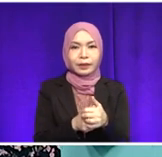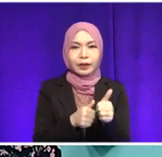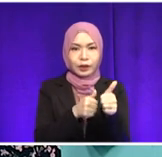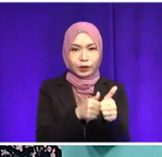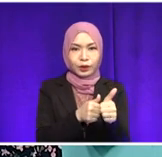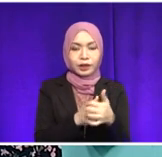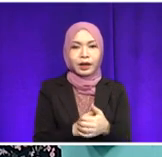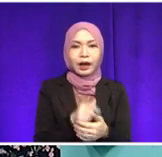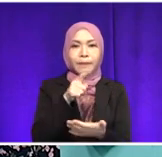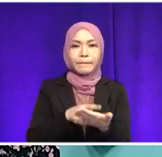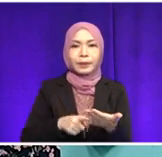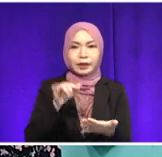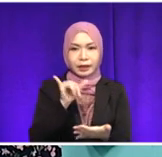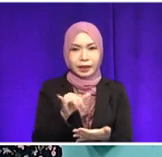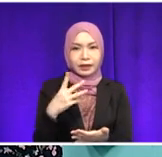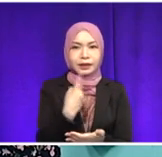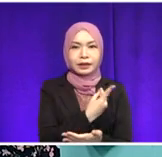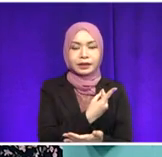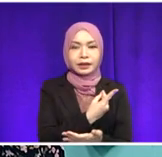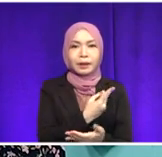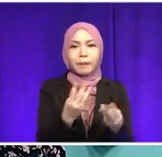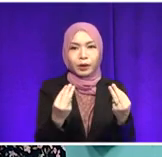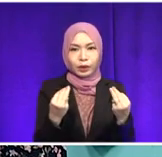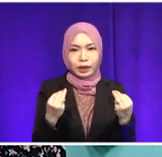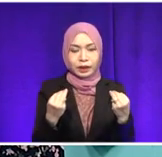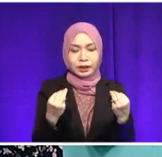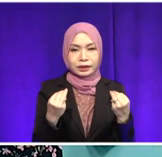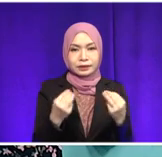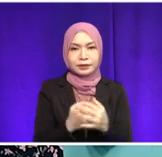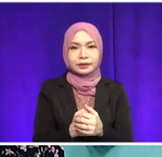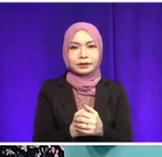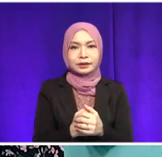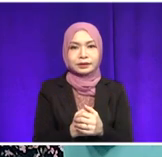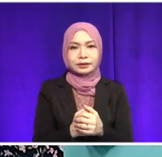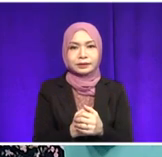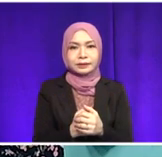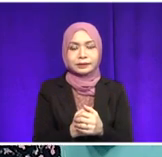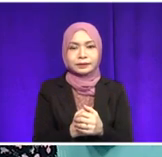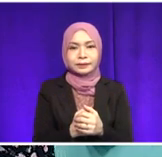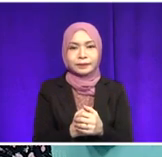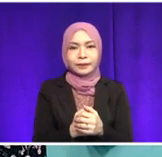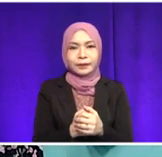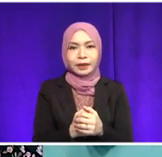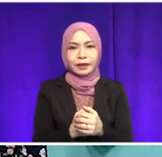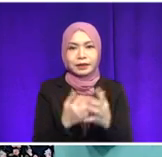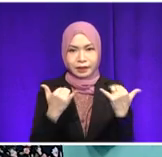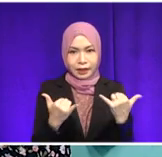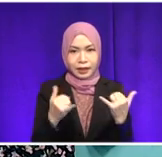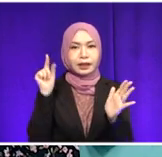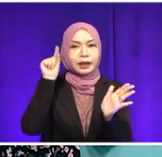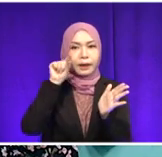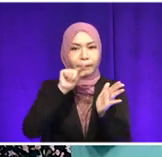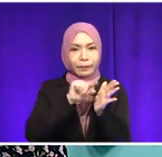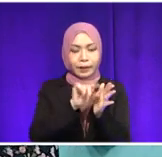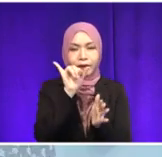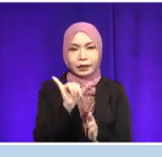eee produk kita kita nak buat sebuah Oke gampang yang Saya tunjukkan ini adalah gambar back